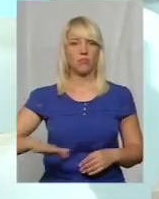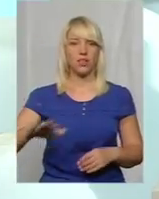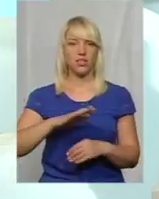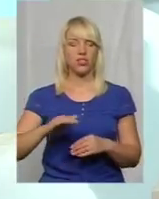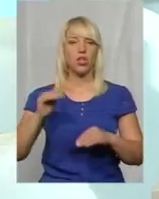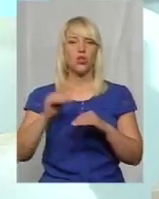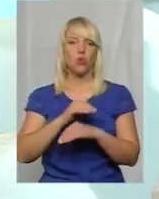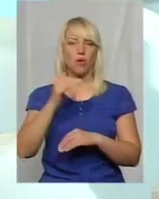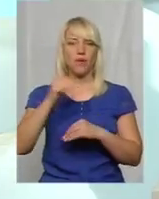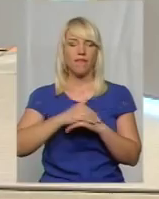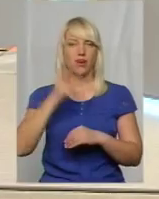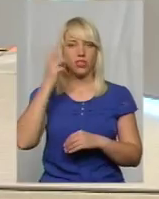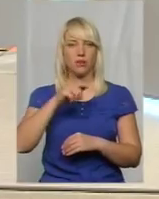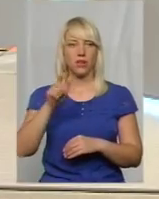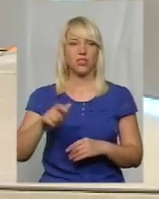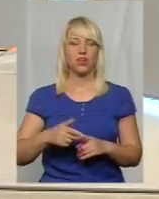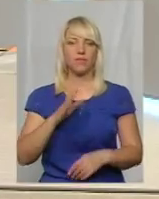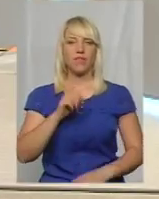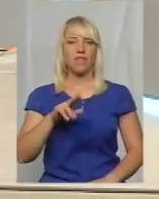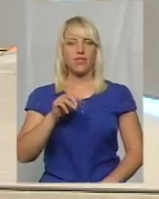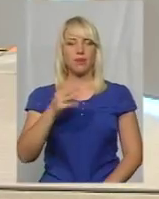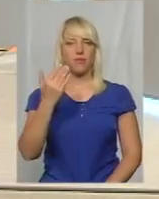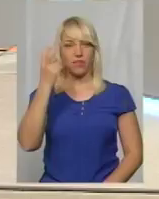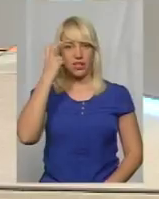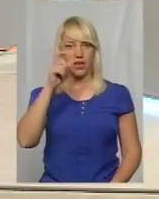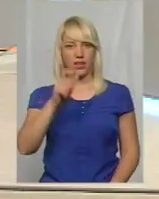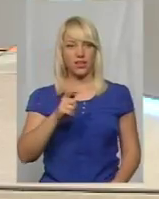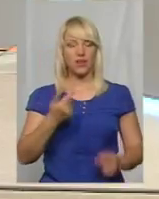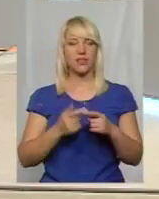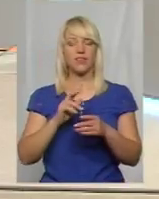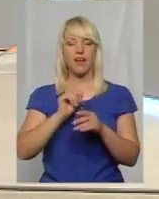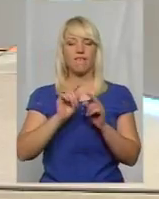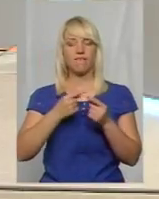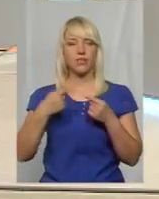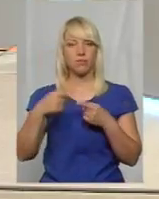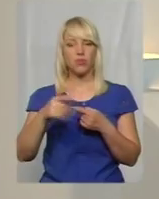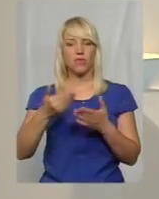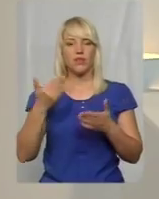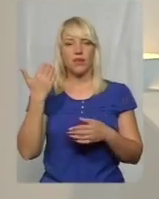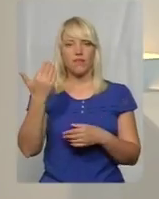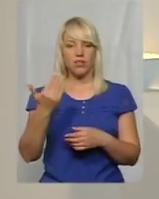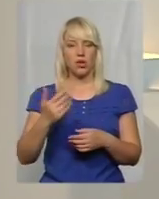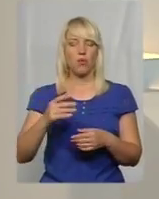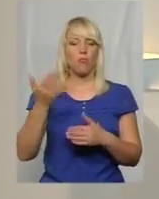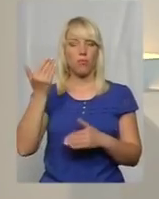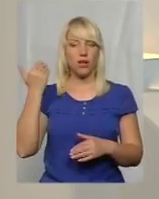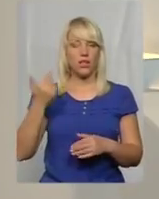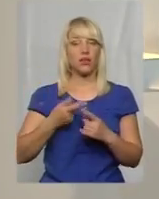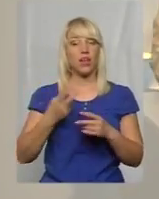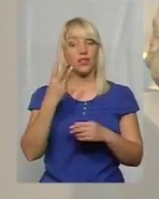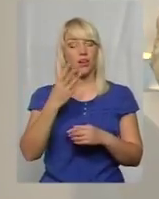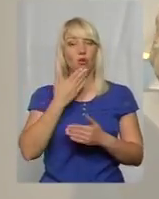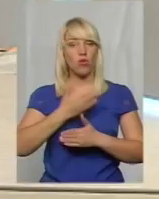вечір, хмельничани. Пане Вадиме, ви киянин, на відміну від ваших попередників, принаймні три останніх були уродженцями